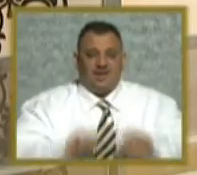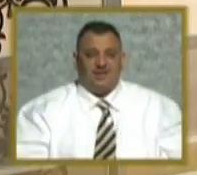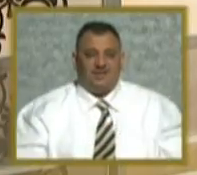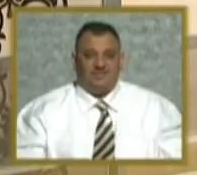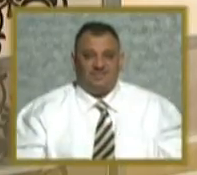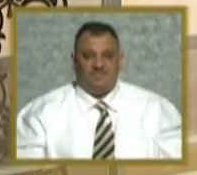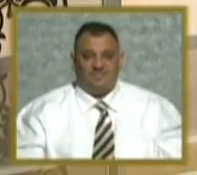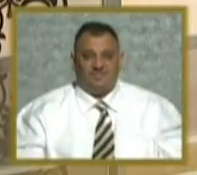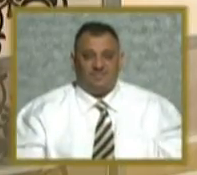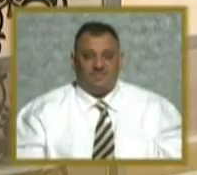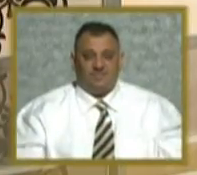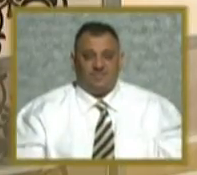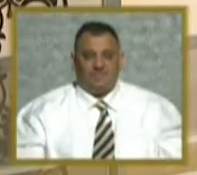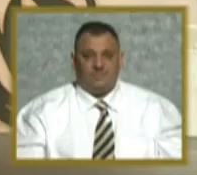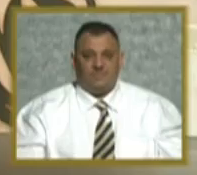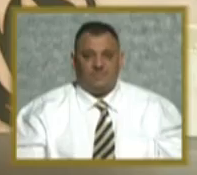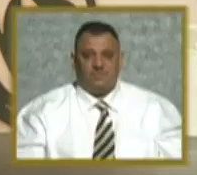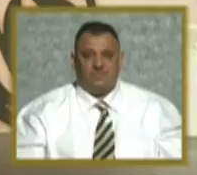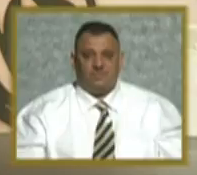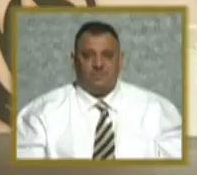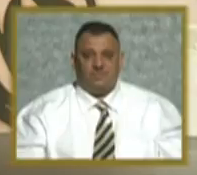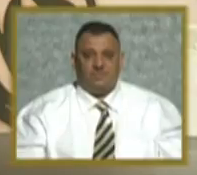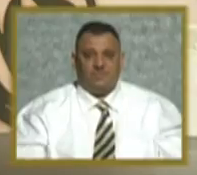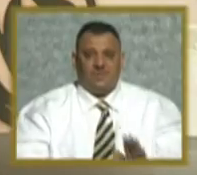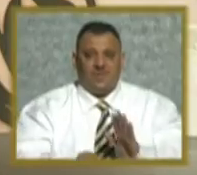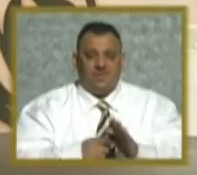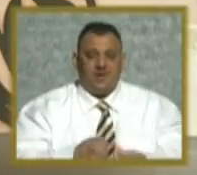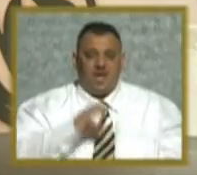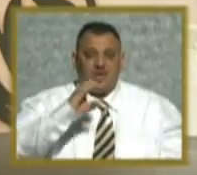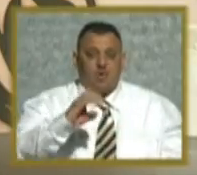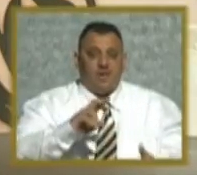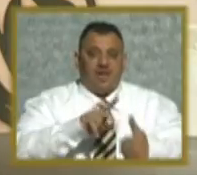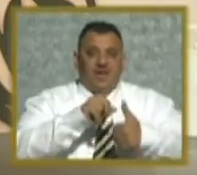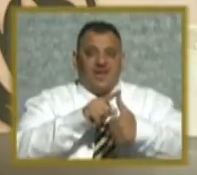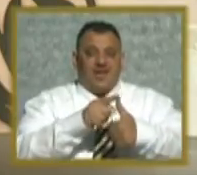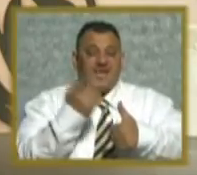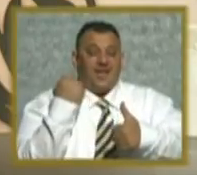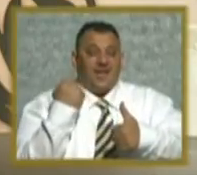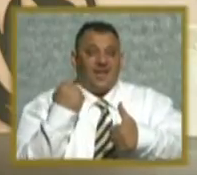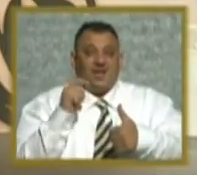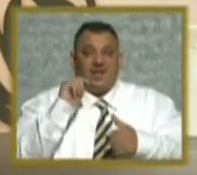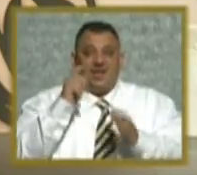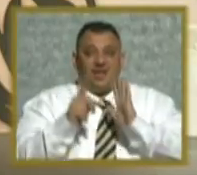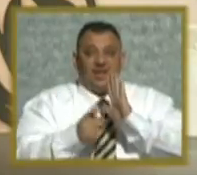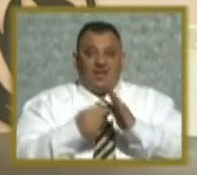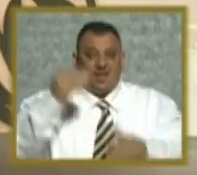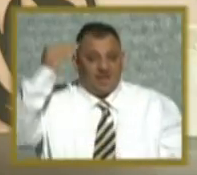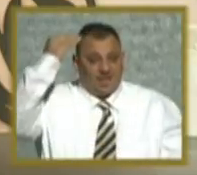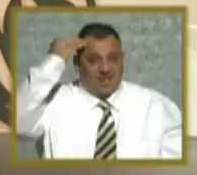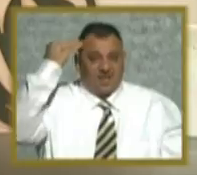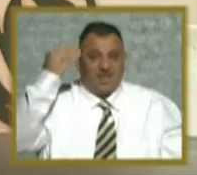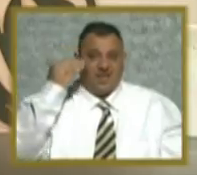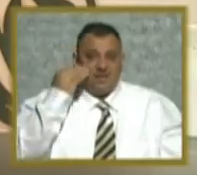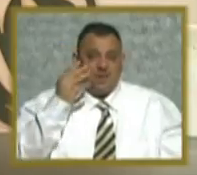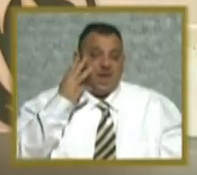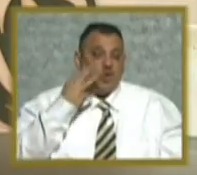الله الجواب. طيب أعتذر منكم، الأسئلة كثيرة. أرجع إلى الأسئلة، عندي الأخت أم محمد من